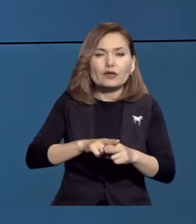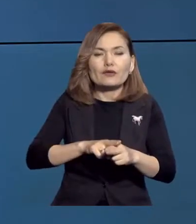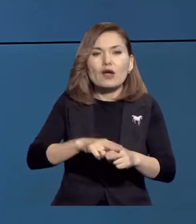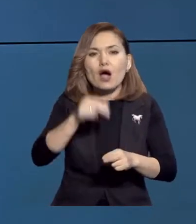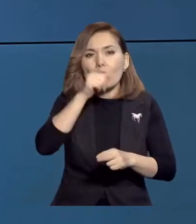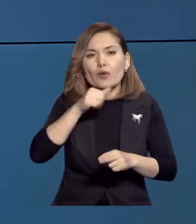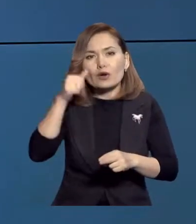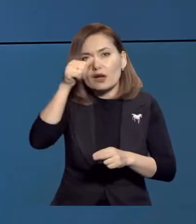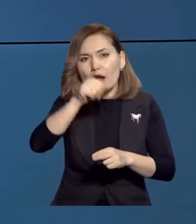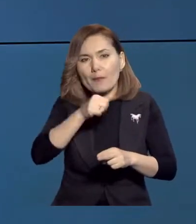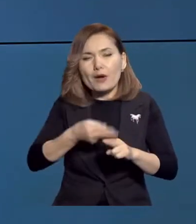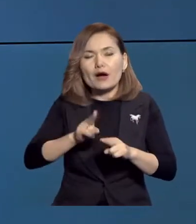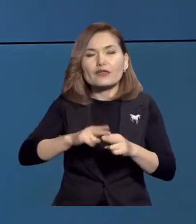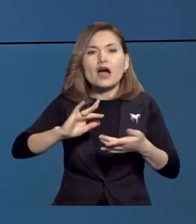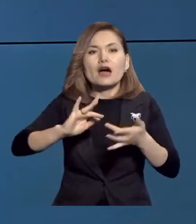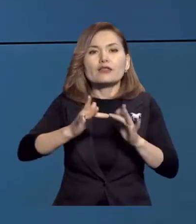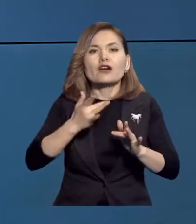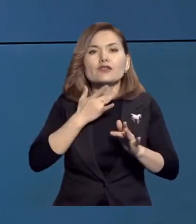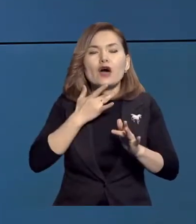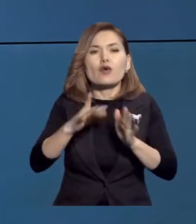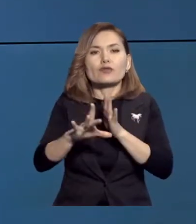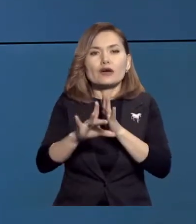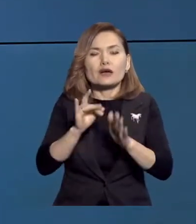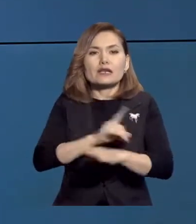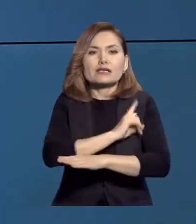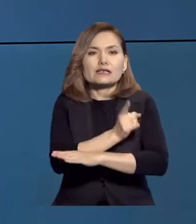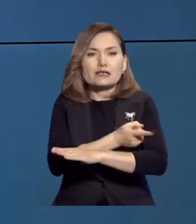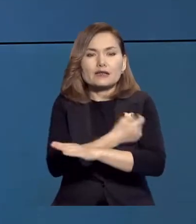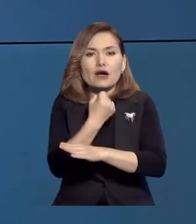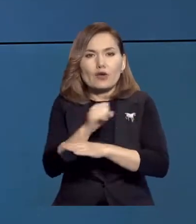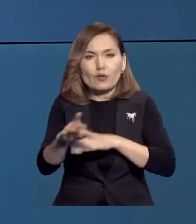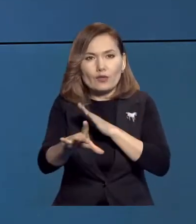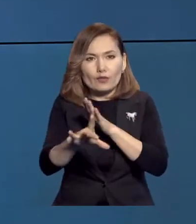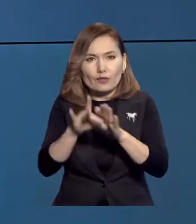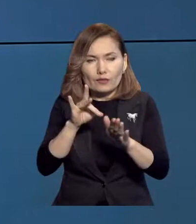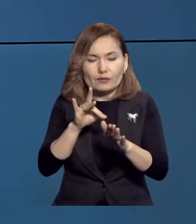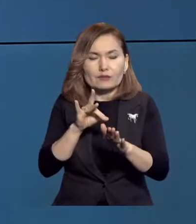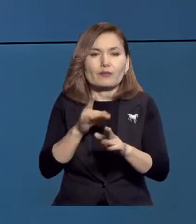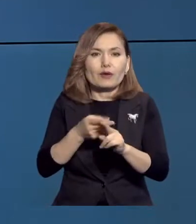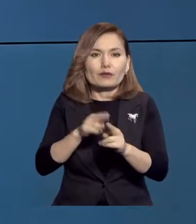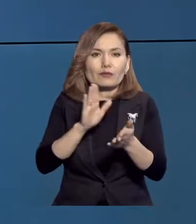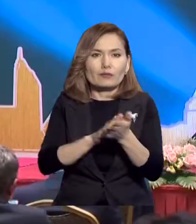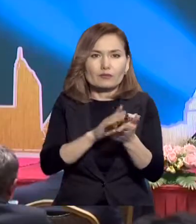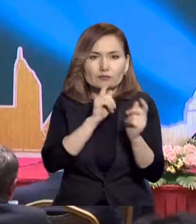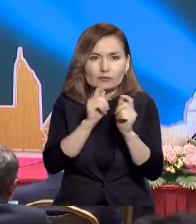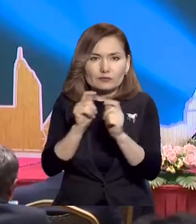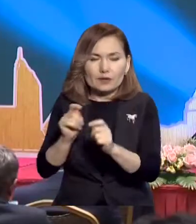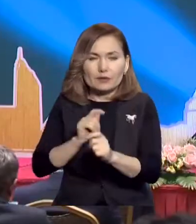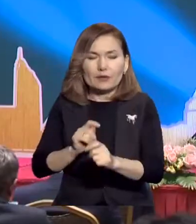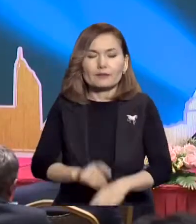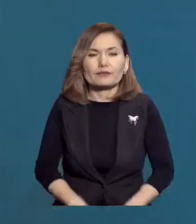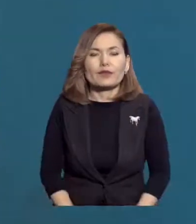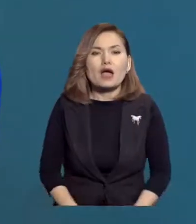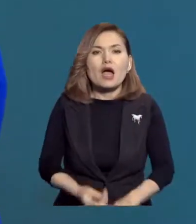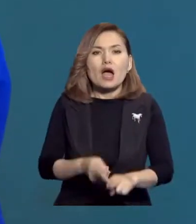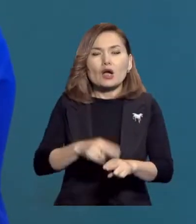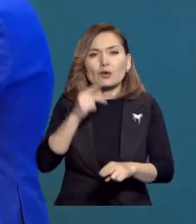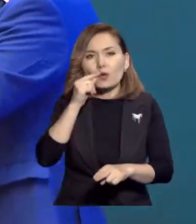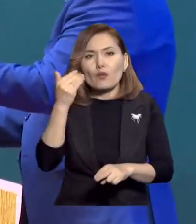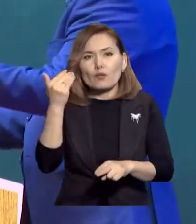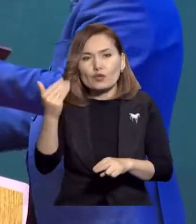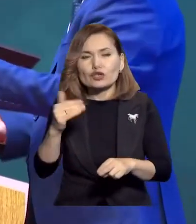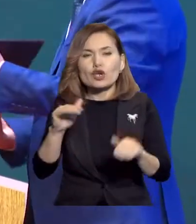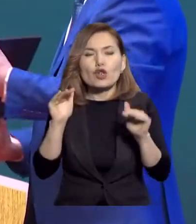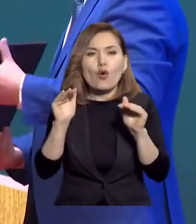соңында әлеуметтік желі арқылы дауыс беріп, кіл мықтыларды анықтады. Толығырақ тілшілер қатысын. Данияр Ерғалиұлы колледж